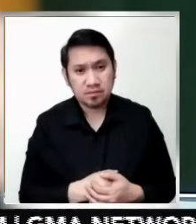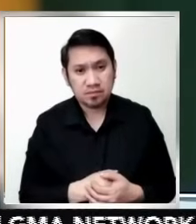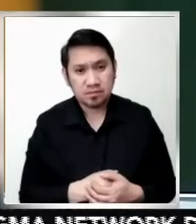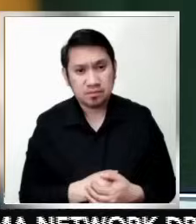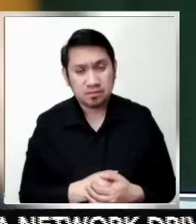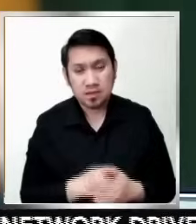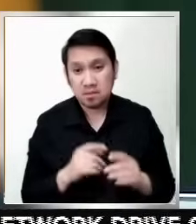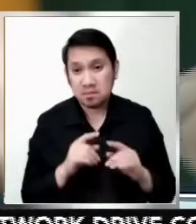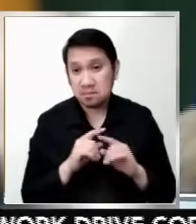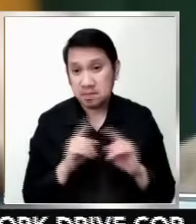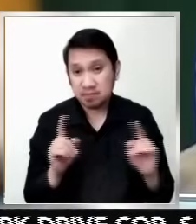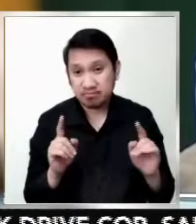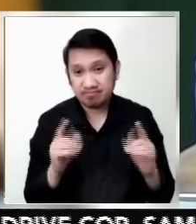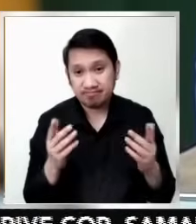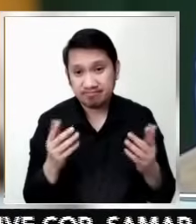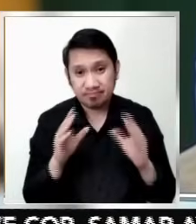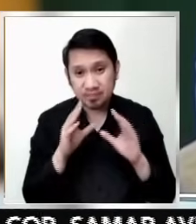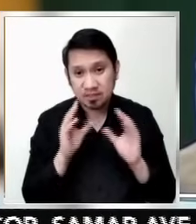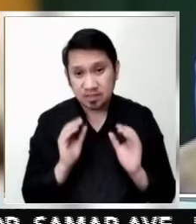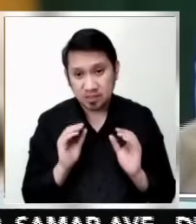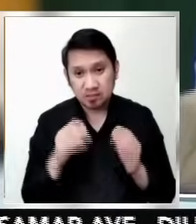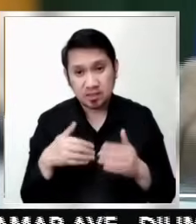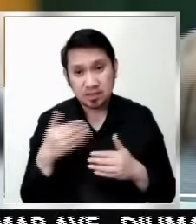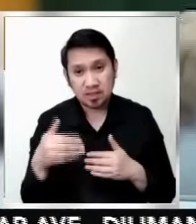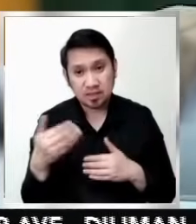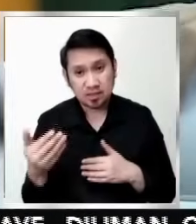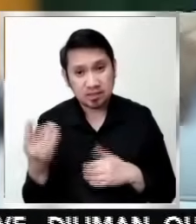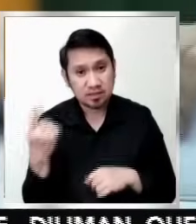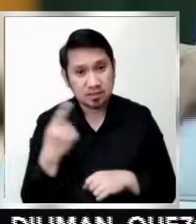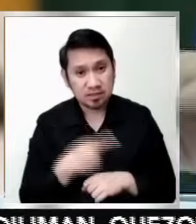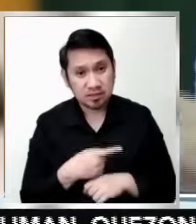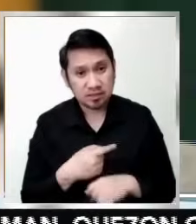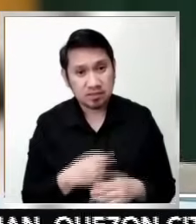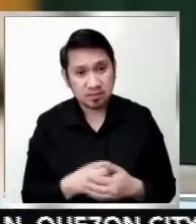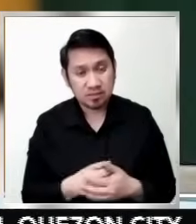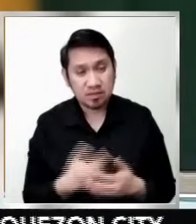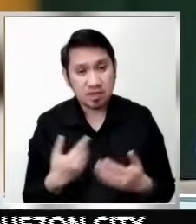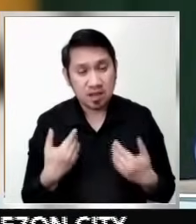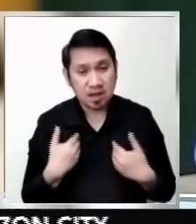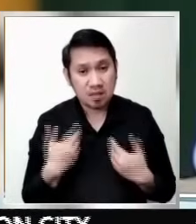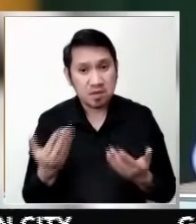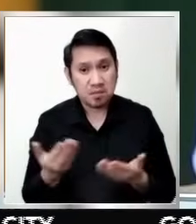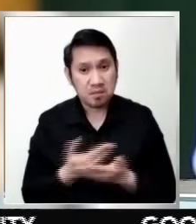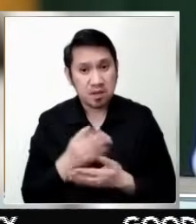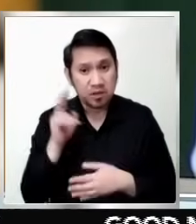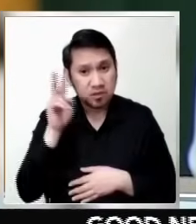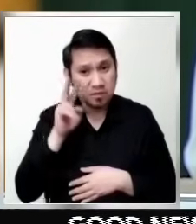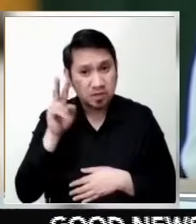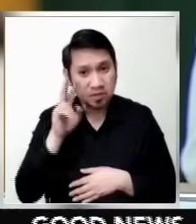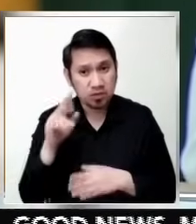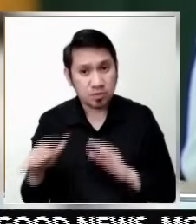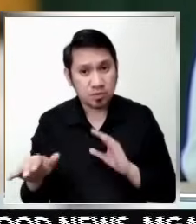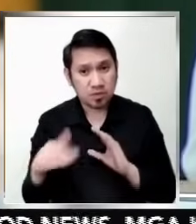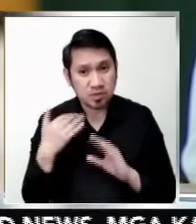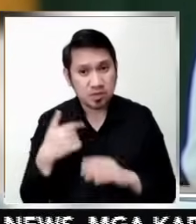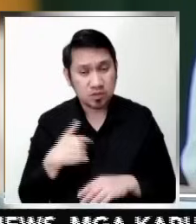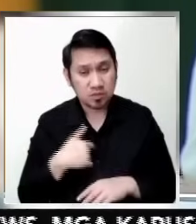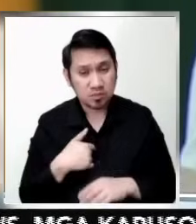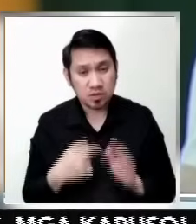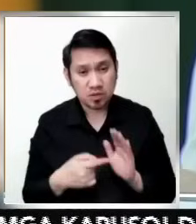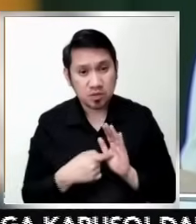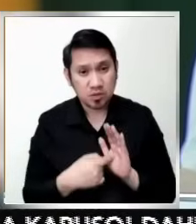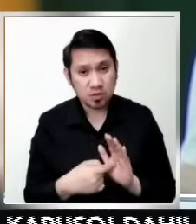to say on the following day um another video was sent to me um showing the same